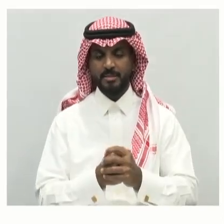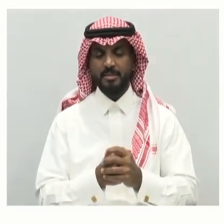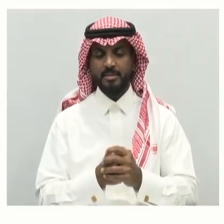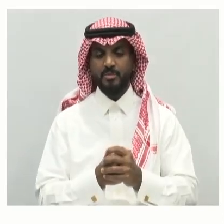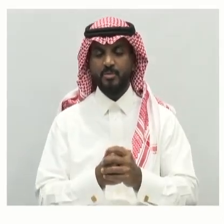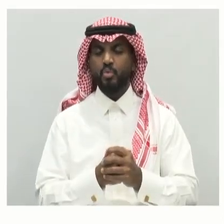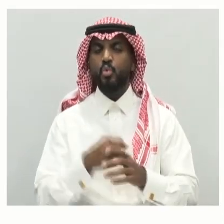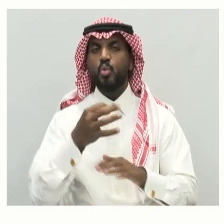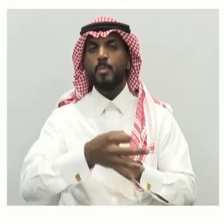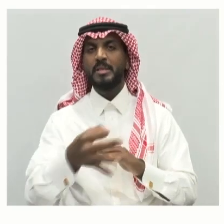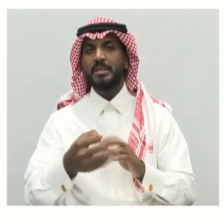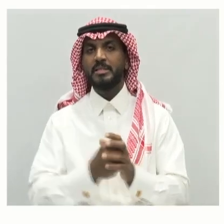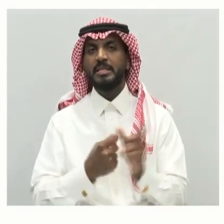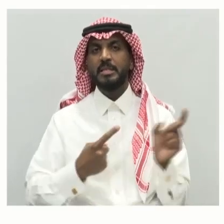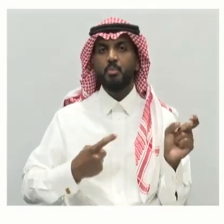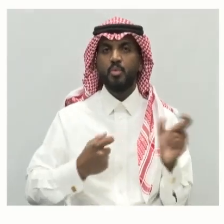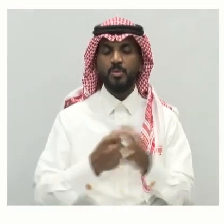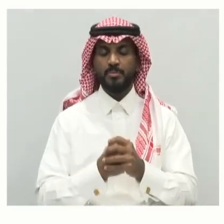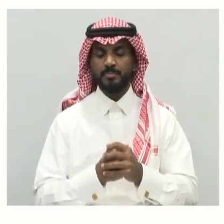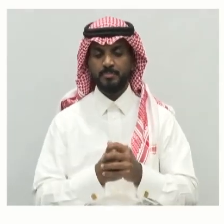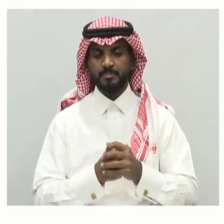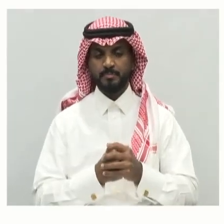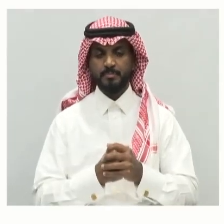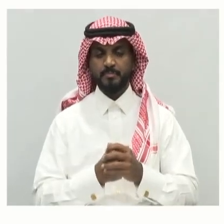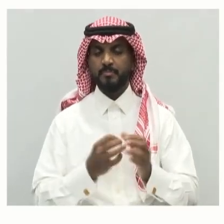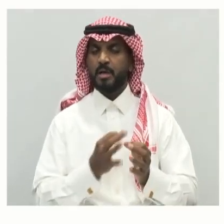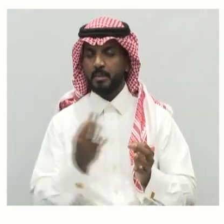احسنتم قراءه مميزه اكملوا